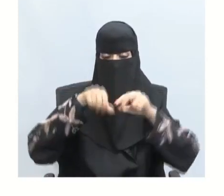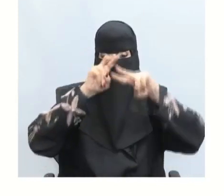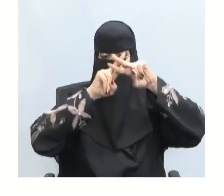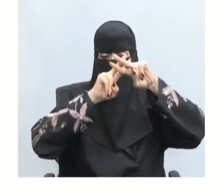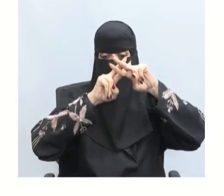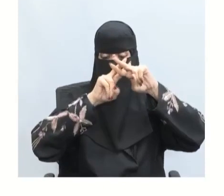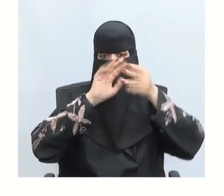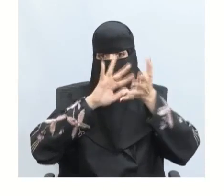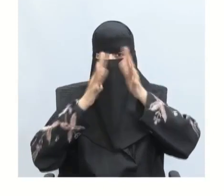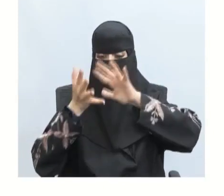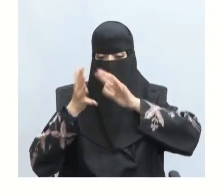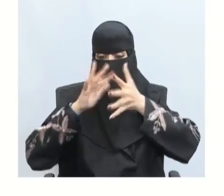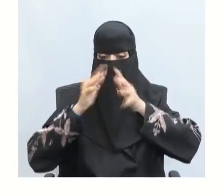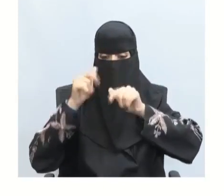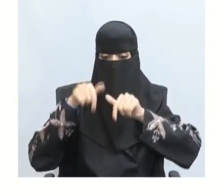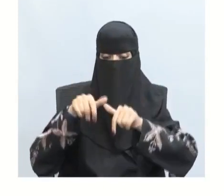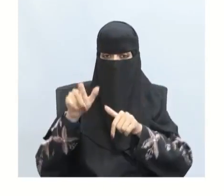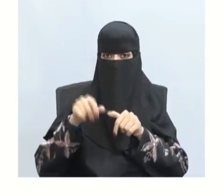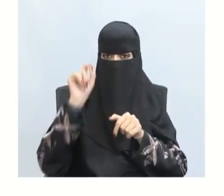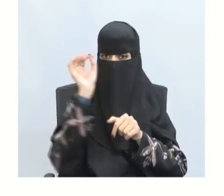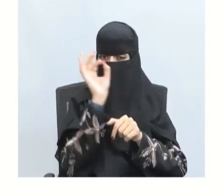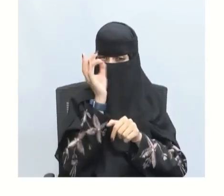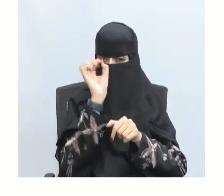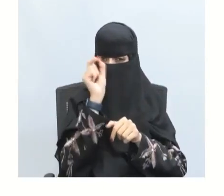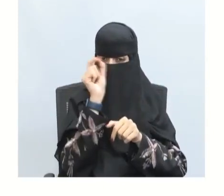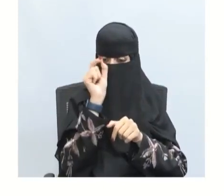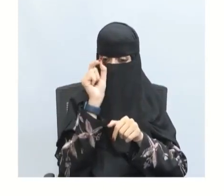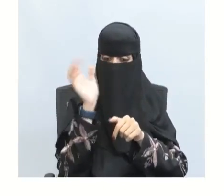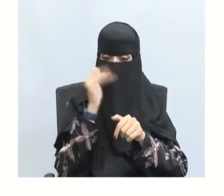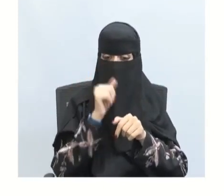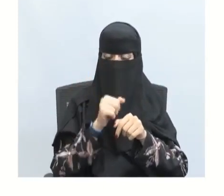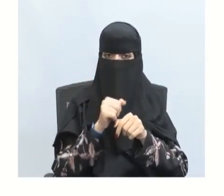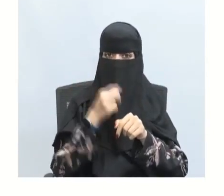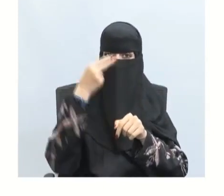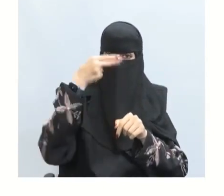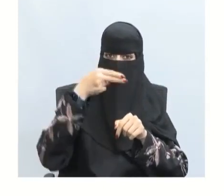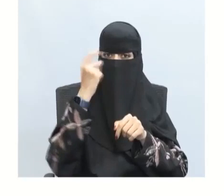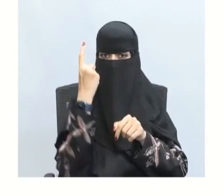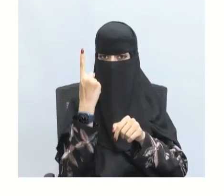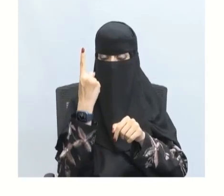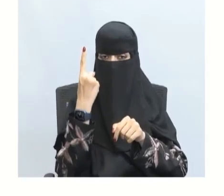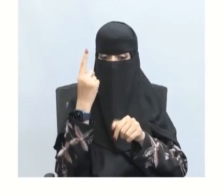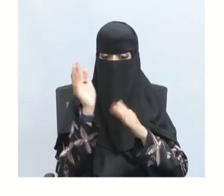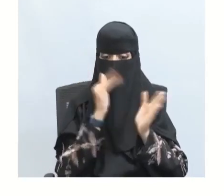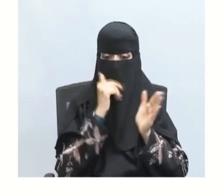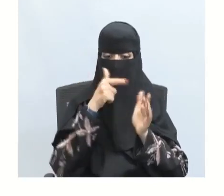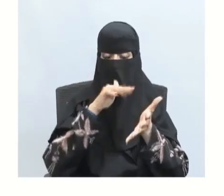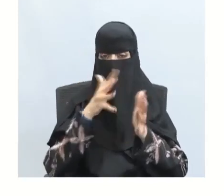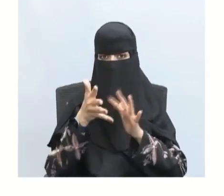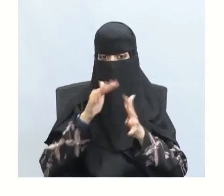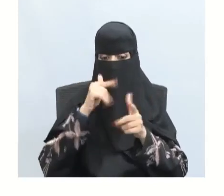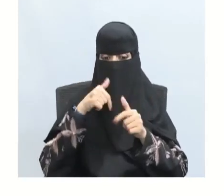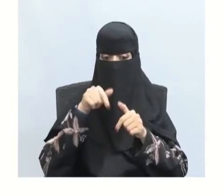النجوم اما في الحاله الذريه او